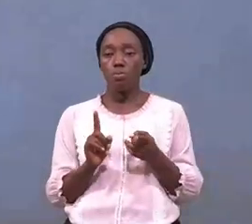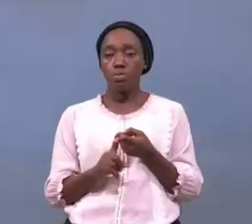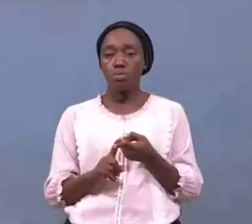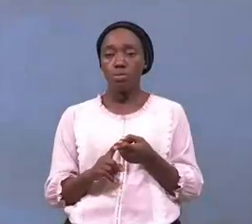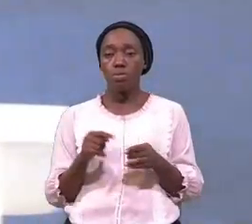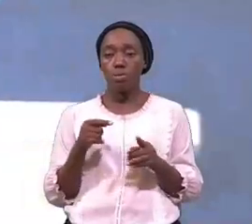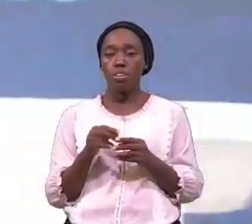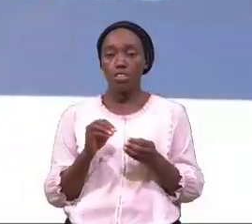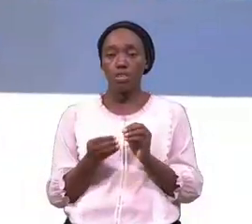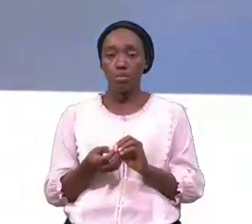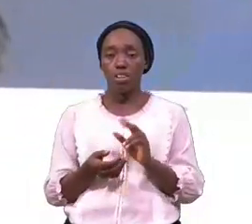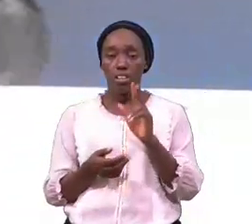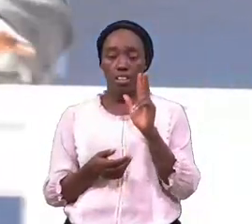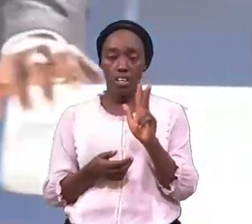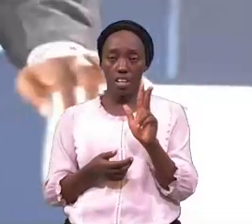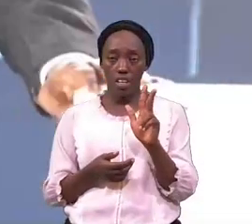Troisième point maintenant.